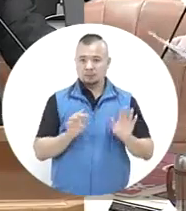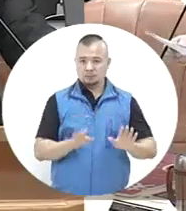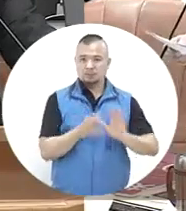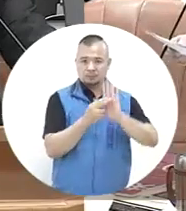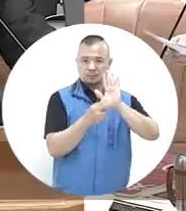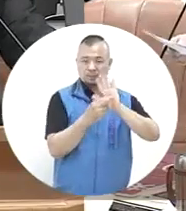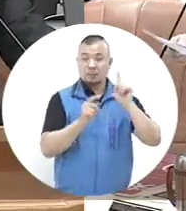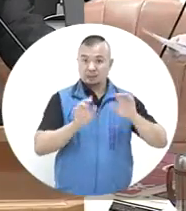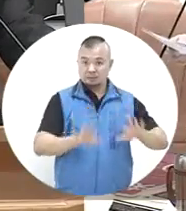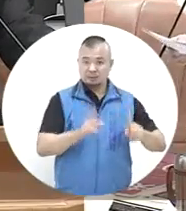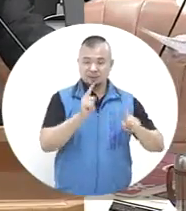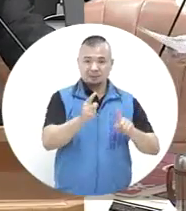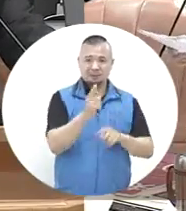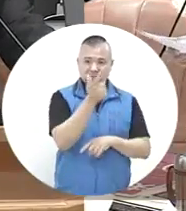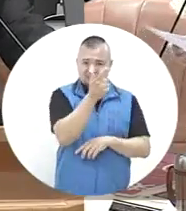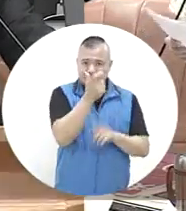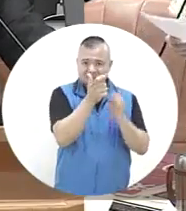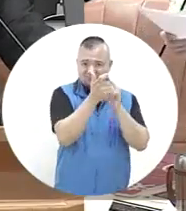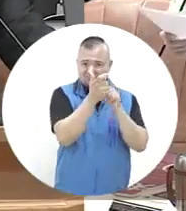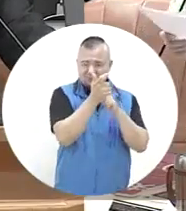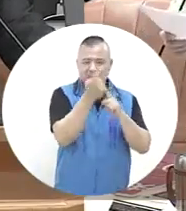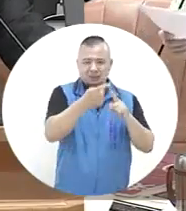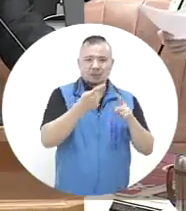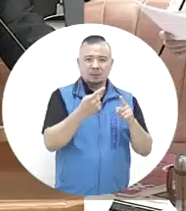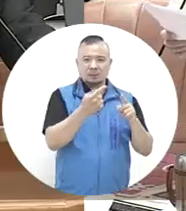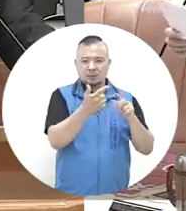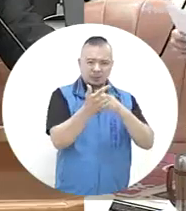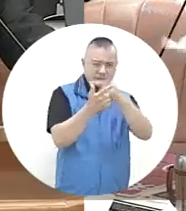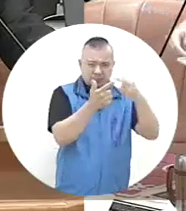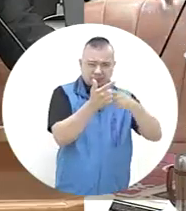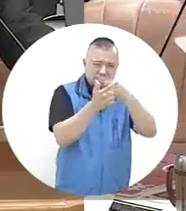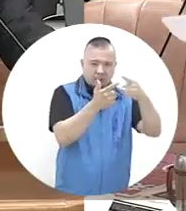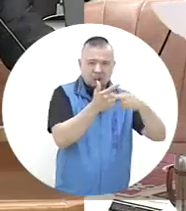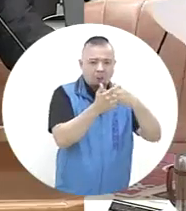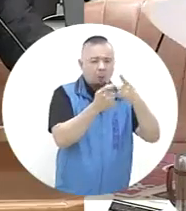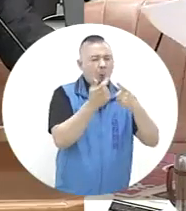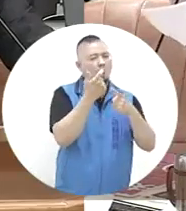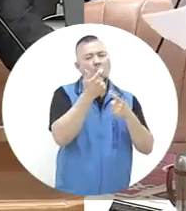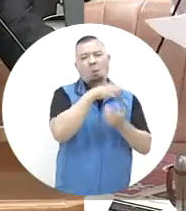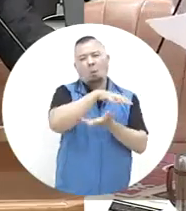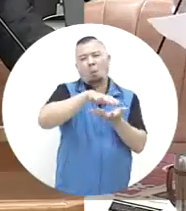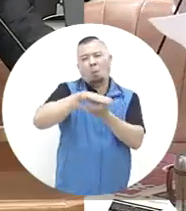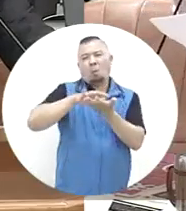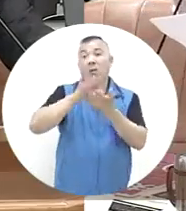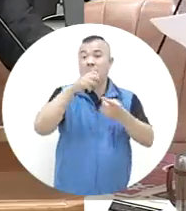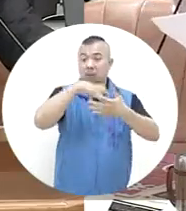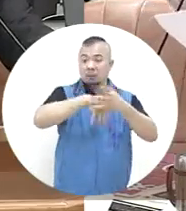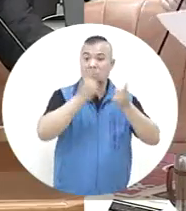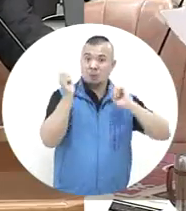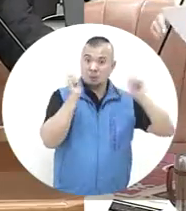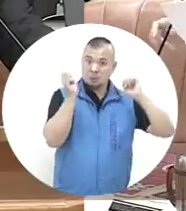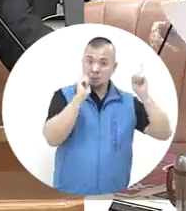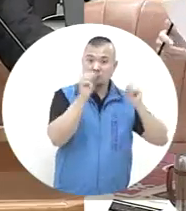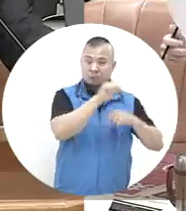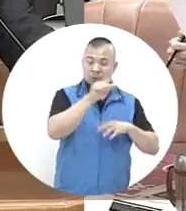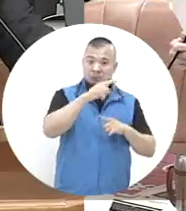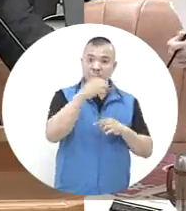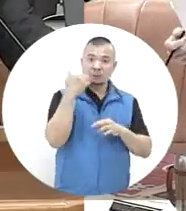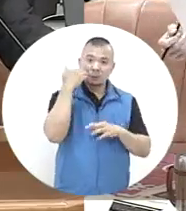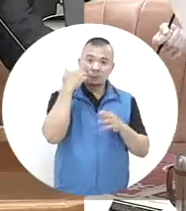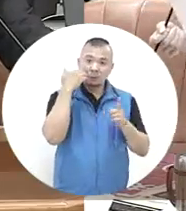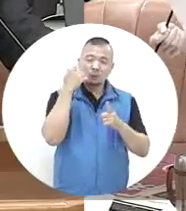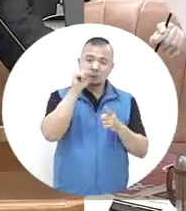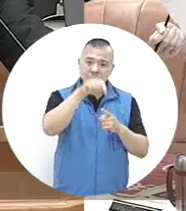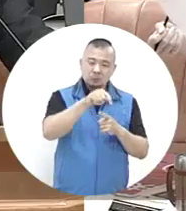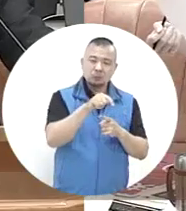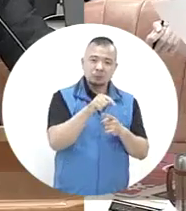枪是太泛滥，里面很多的玩具枪金属稍微通一通零件件